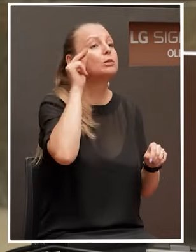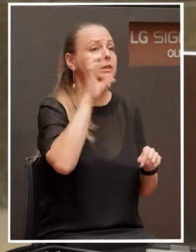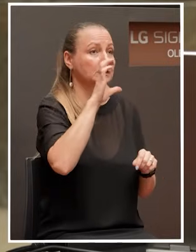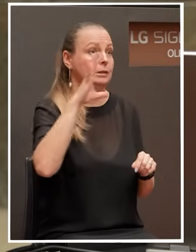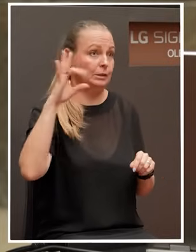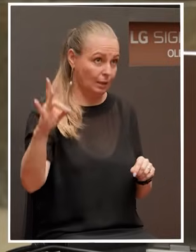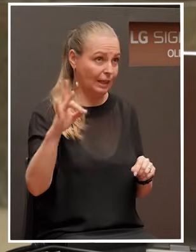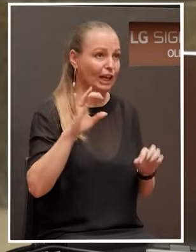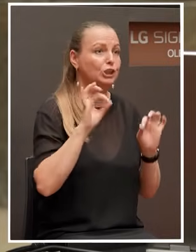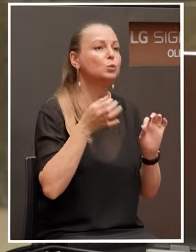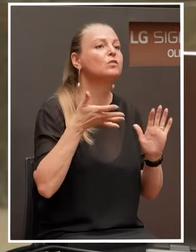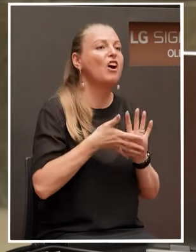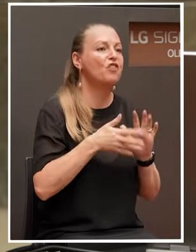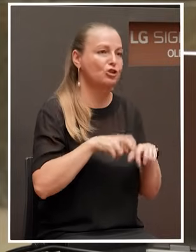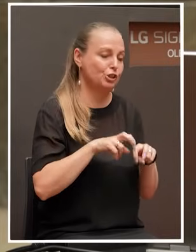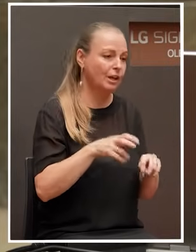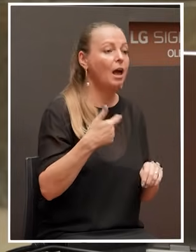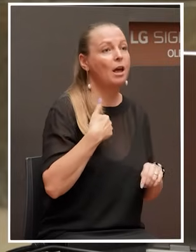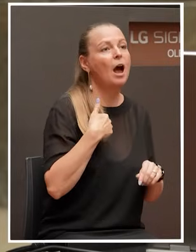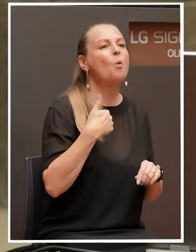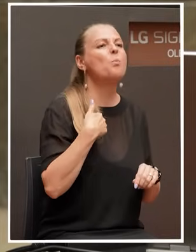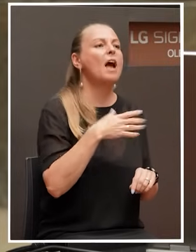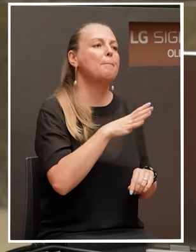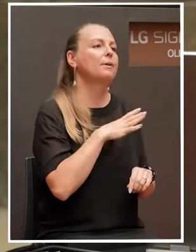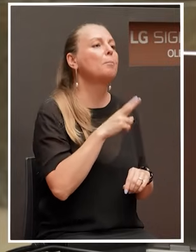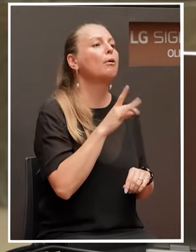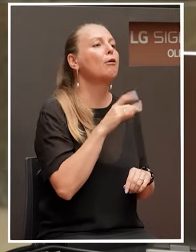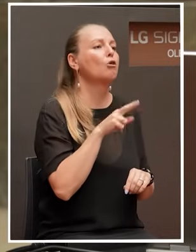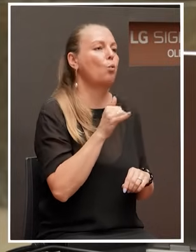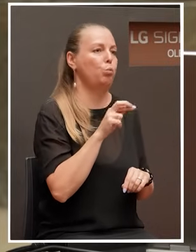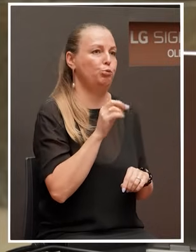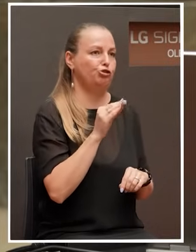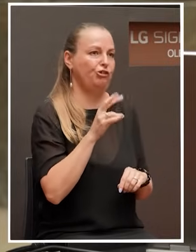я унаследовал от своих учителей предубежденное отношение к позднему Клоду Моне.